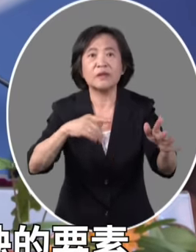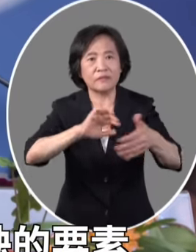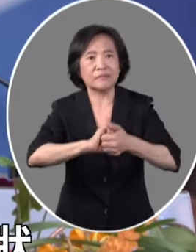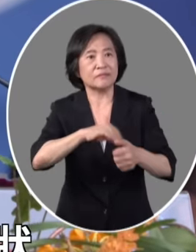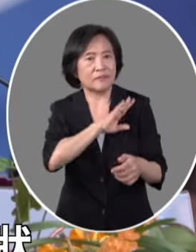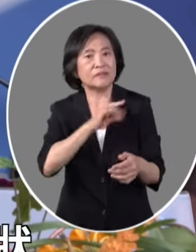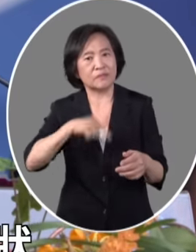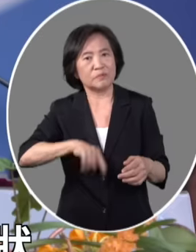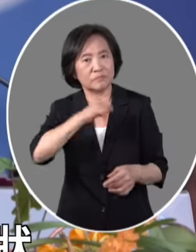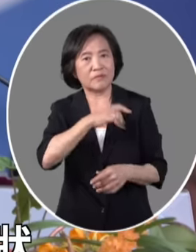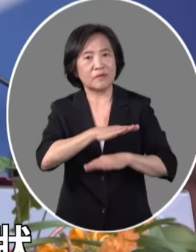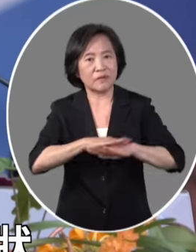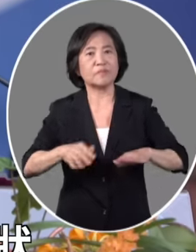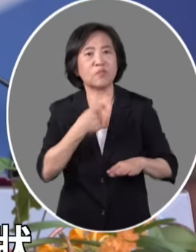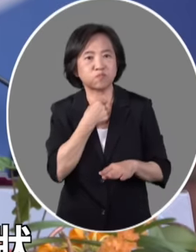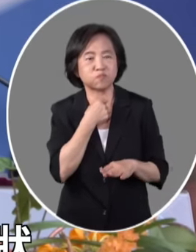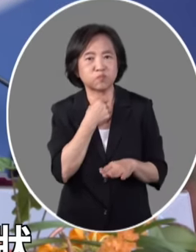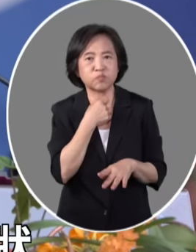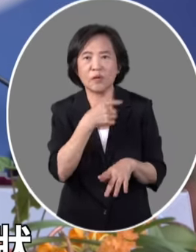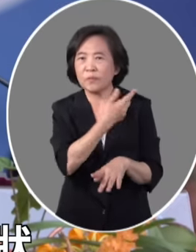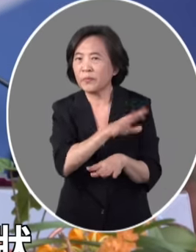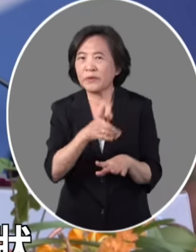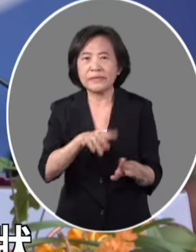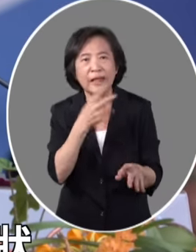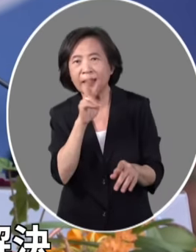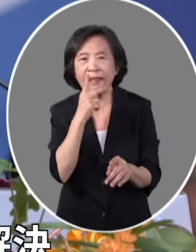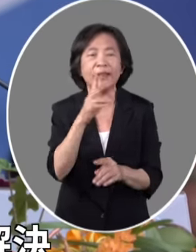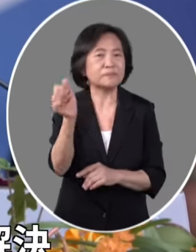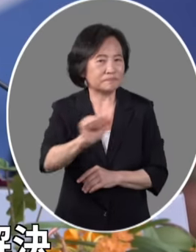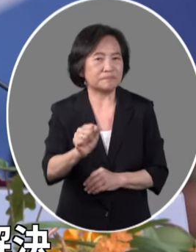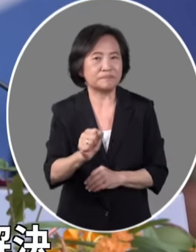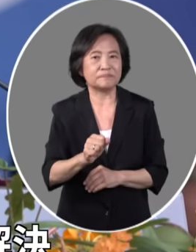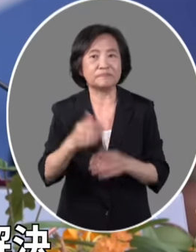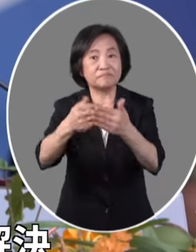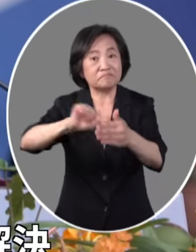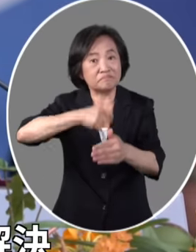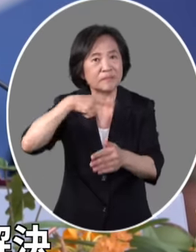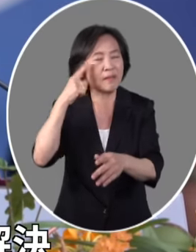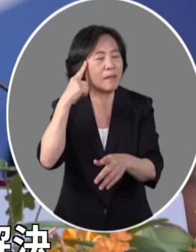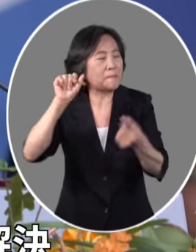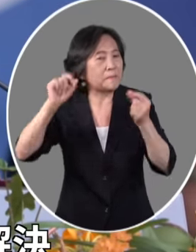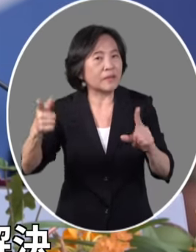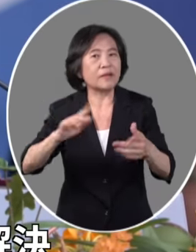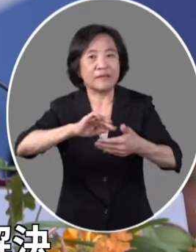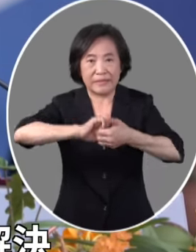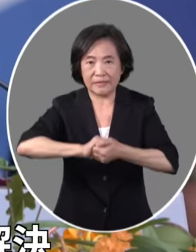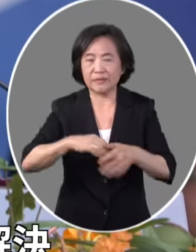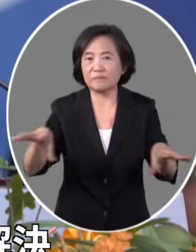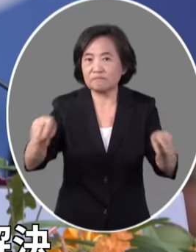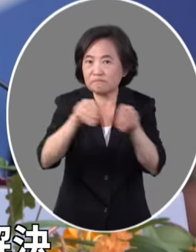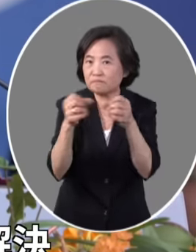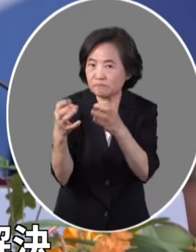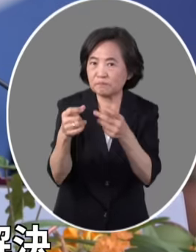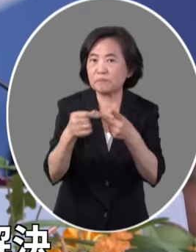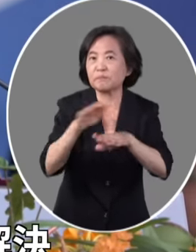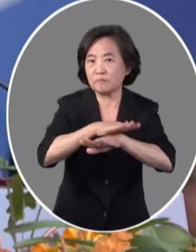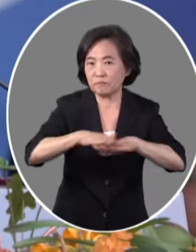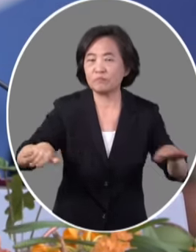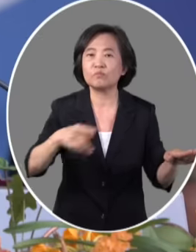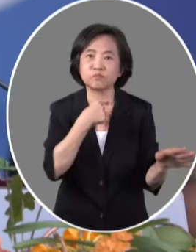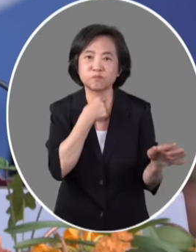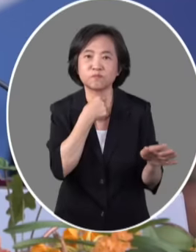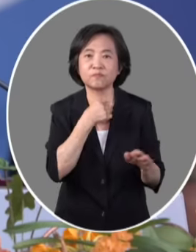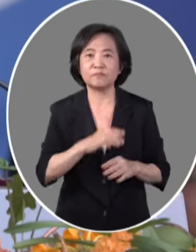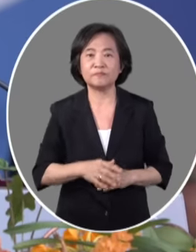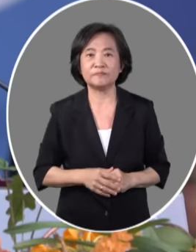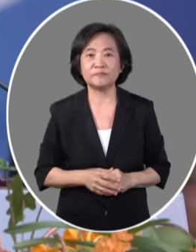素，任何一方不能片面改变现状，两岸分歧必须透过和平方式解决。因